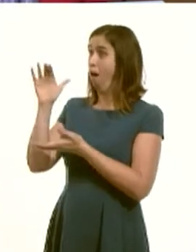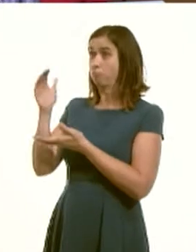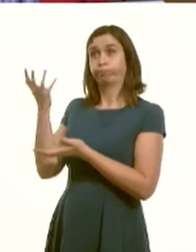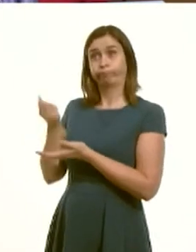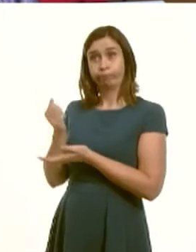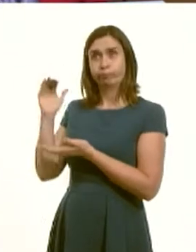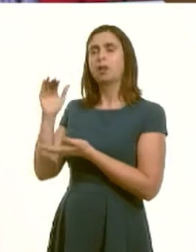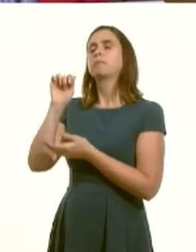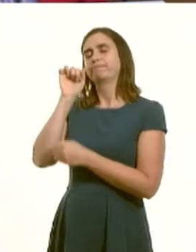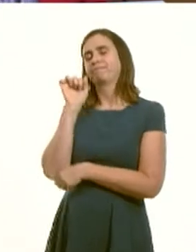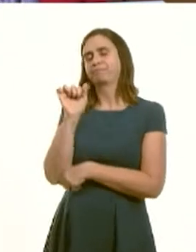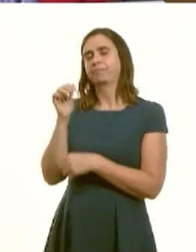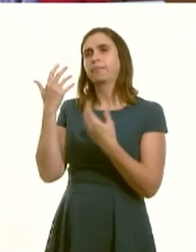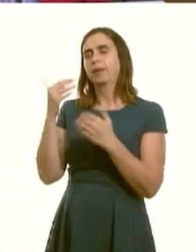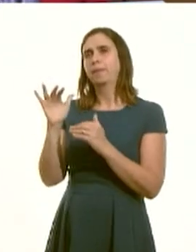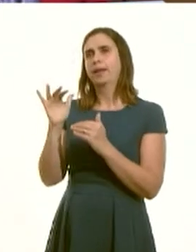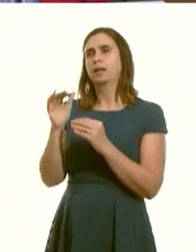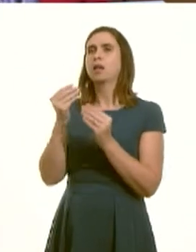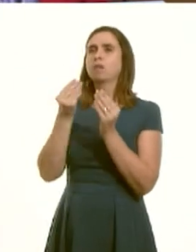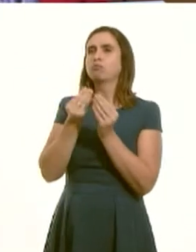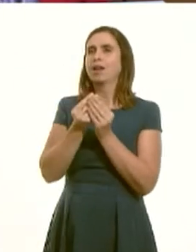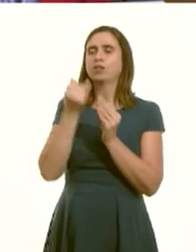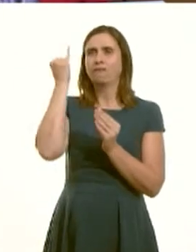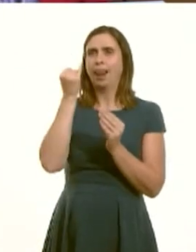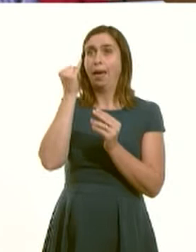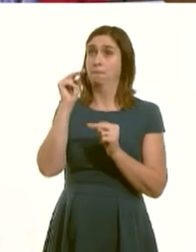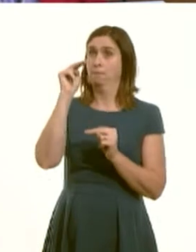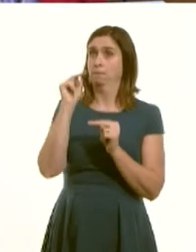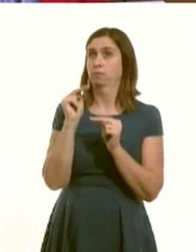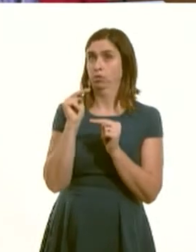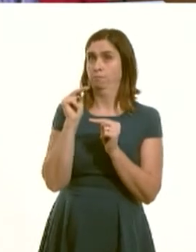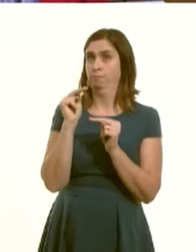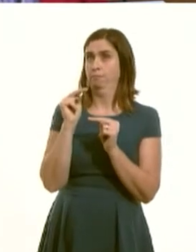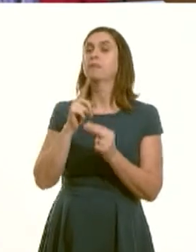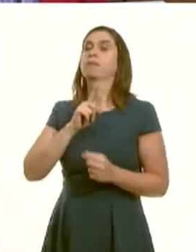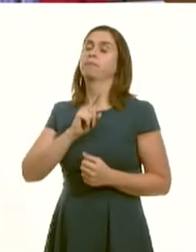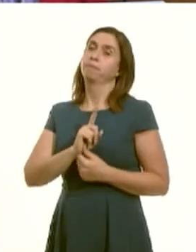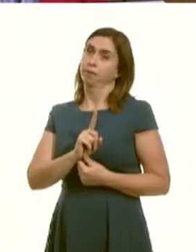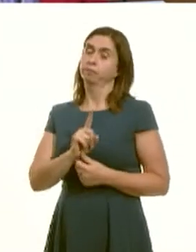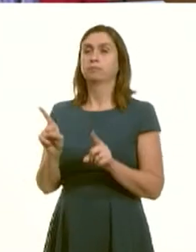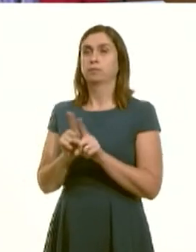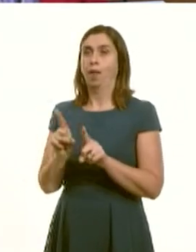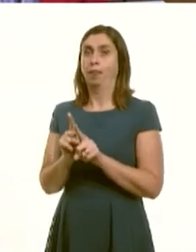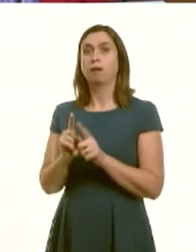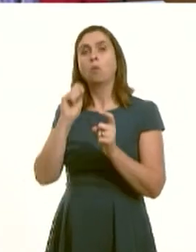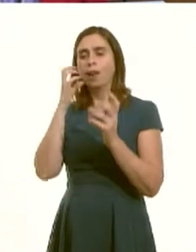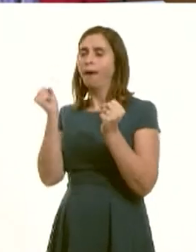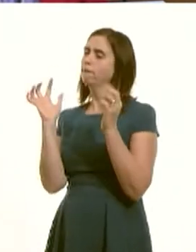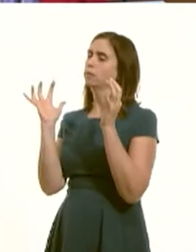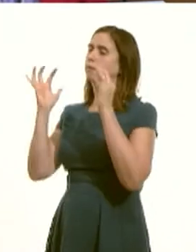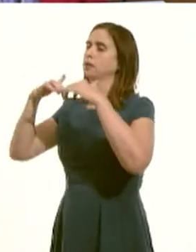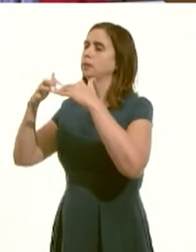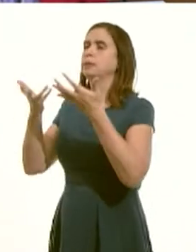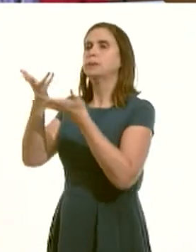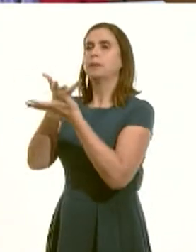o gig o'n, ond gael ddweud wrth gwrs bod na Summit mynd i gymryd lle ynglyn â chyg idon